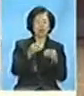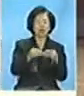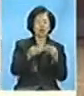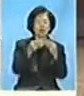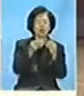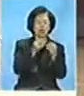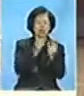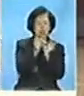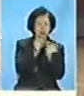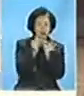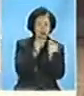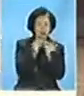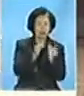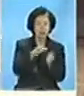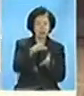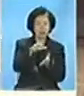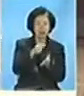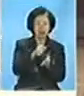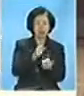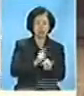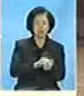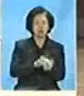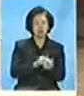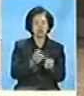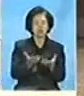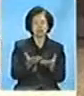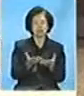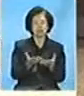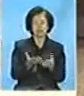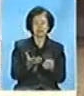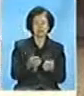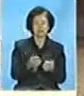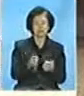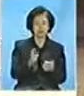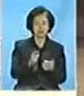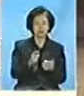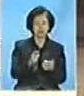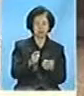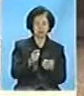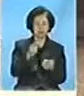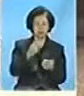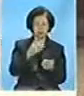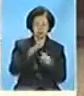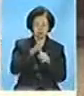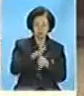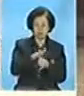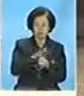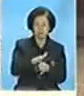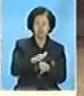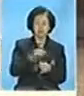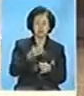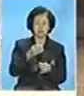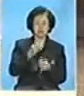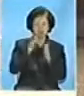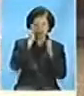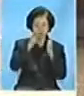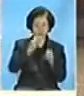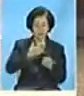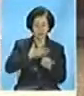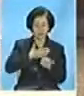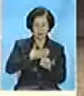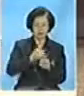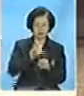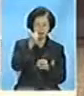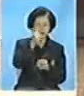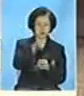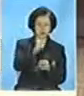าเราถูกเราเอารัดเอาเปรียบมาโดยตลอดผมก็ตั้งใจว่าถ้าหากว่าผมเข้าไปมีโอกาสเข้าไปเป็นรองประธานวุฒิ